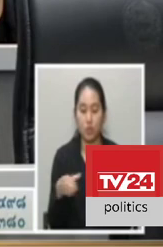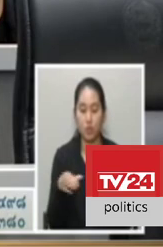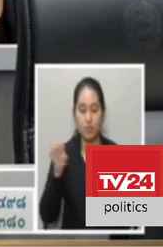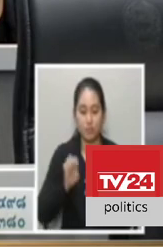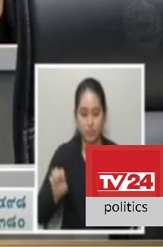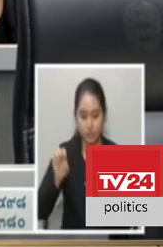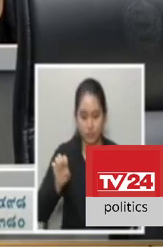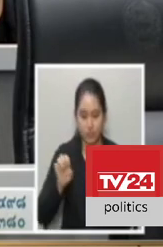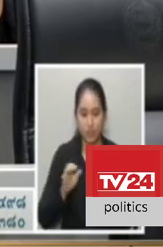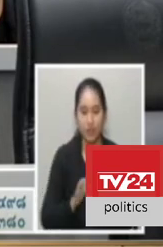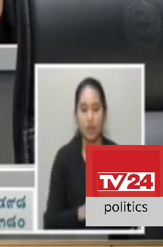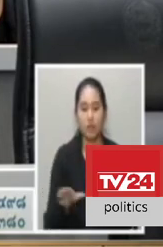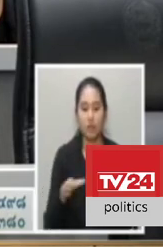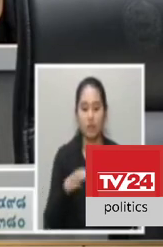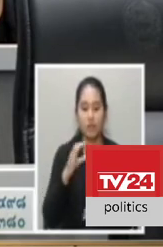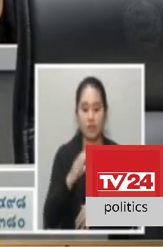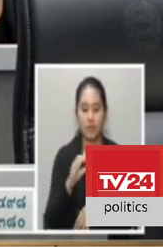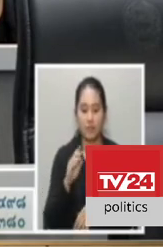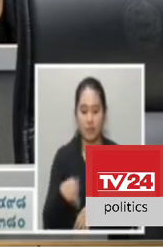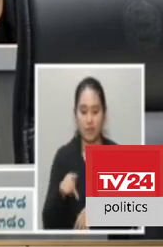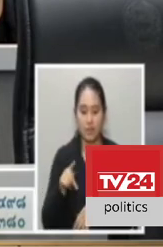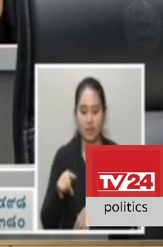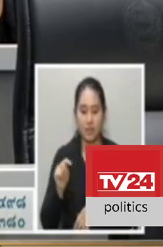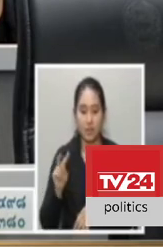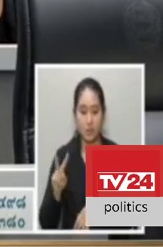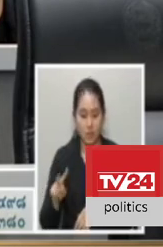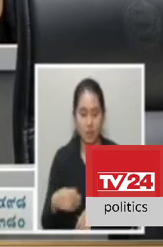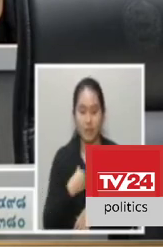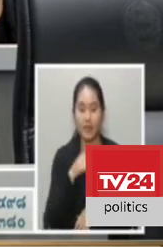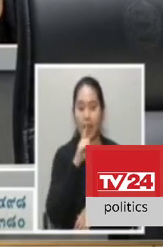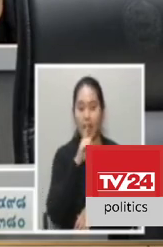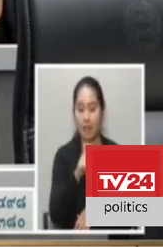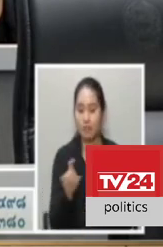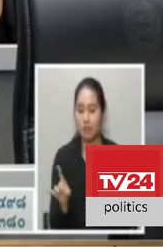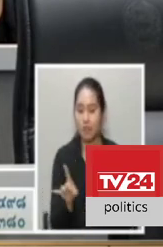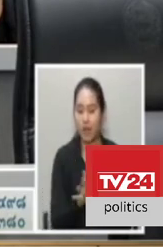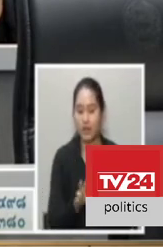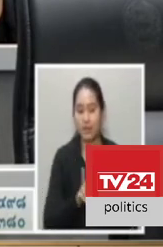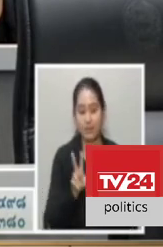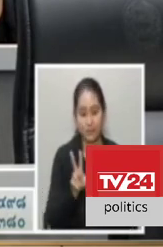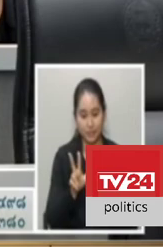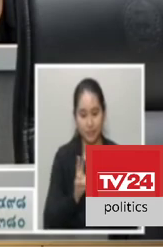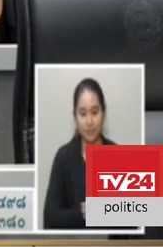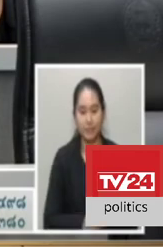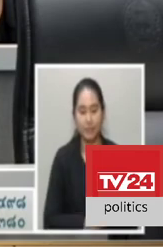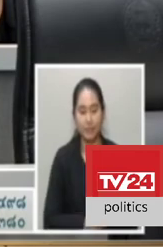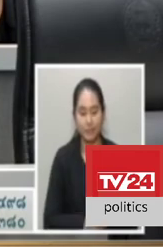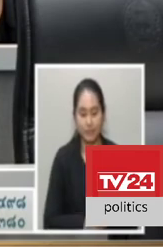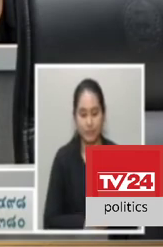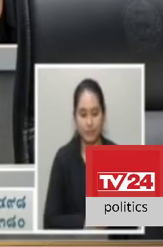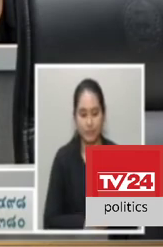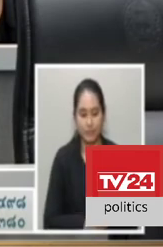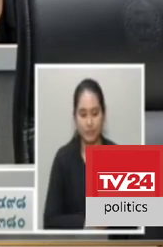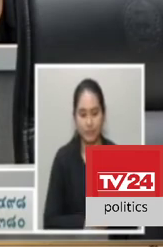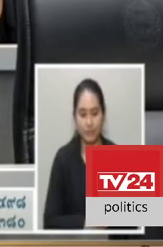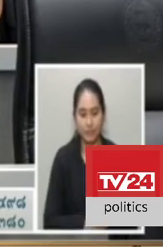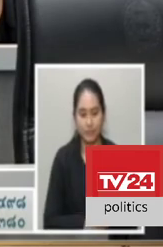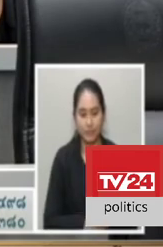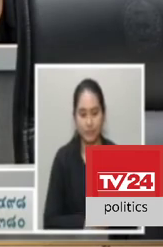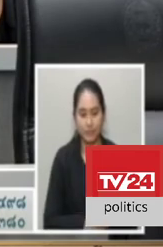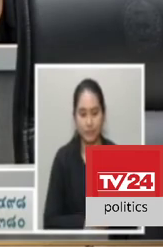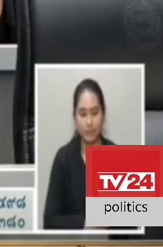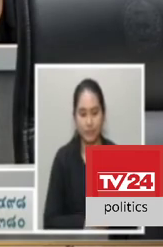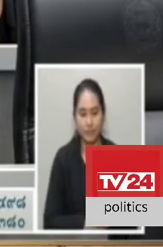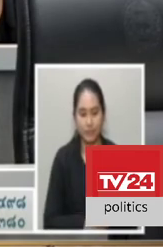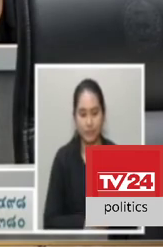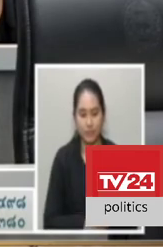เข้าร่วม CPTPP ของไทยเป็นที่มาของคำถามสุดท้ายค่ะคำถามคือแทนที่ไทยจะเจ